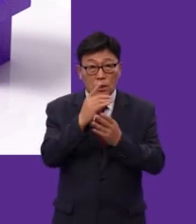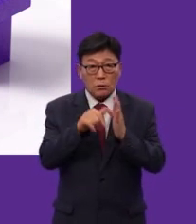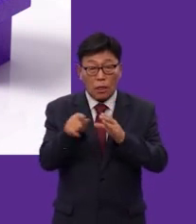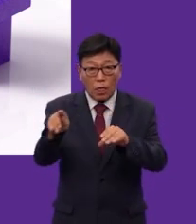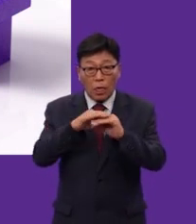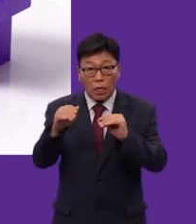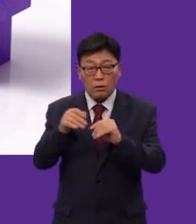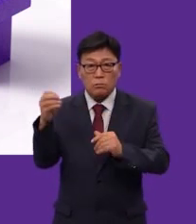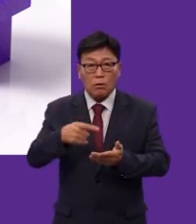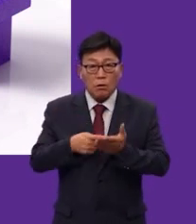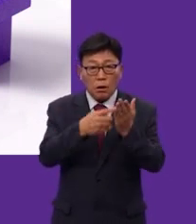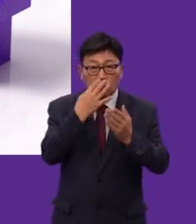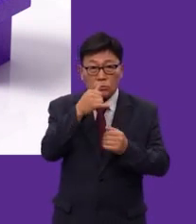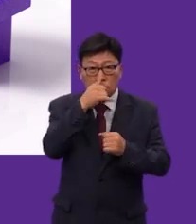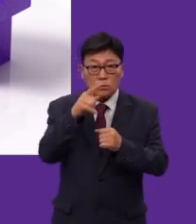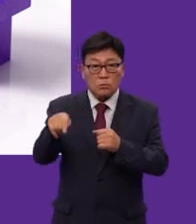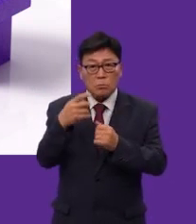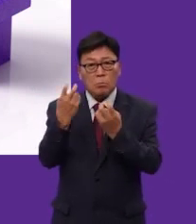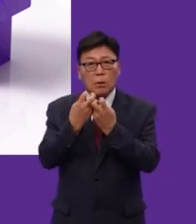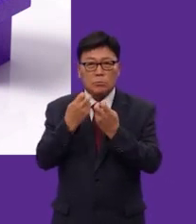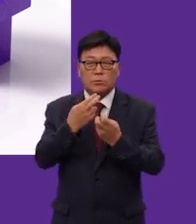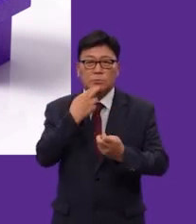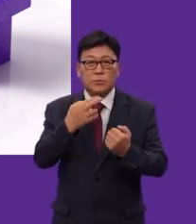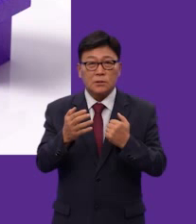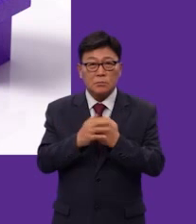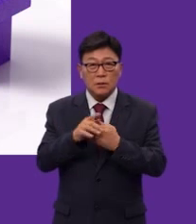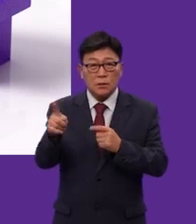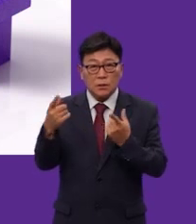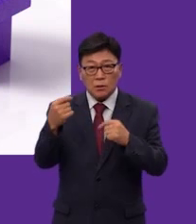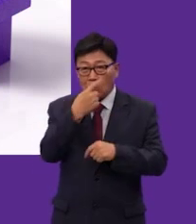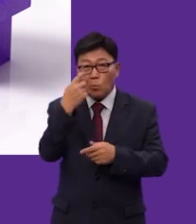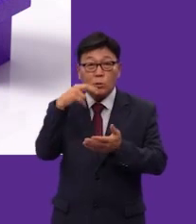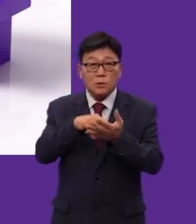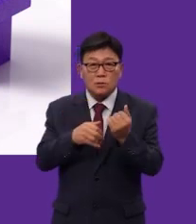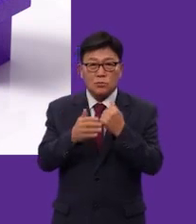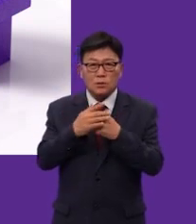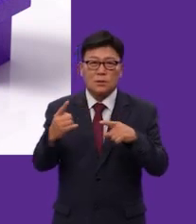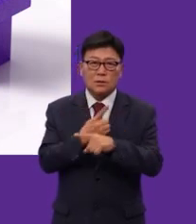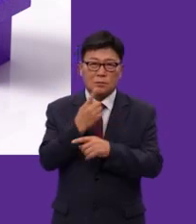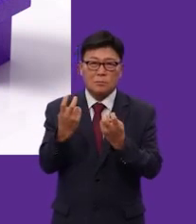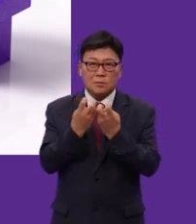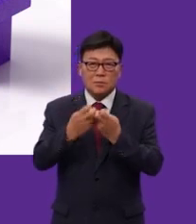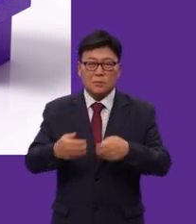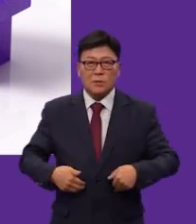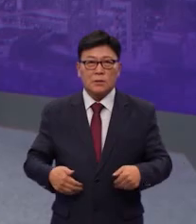해결하거나 건의할 수 있는 창구 또는 방법이 없기 때문에 이를 보장할 수 있는 개선책이